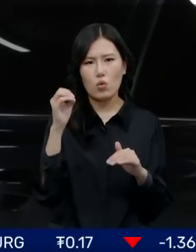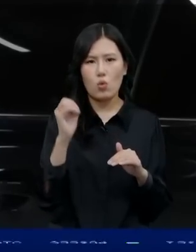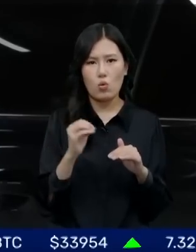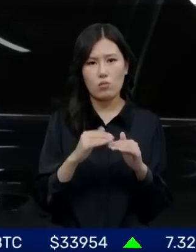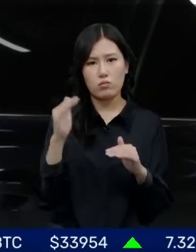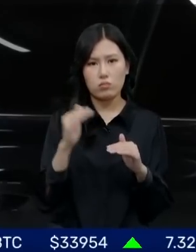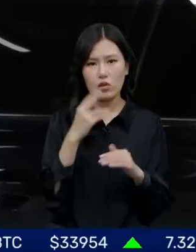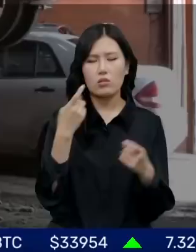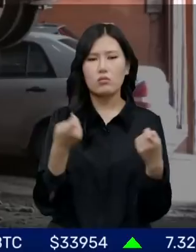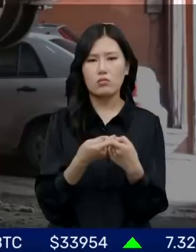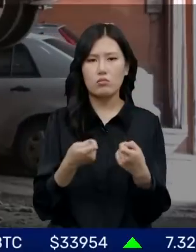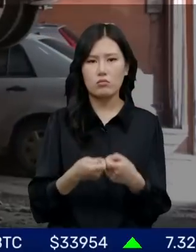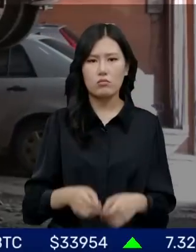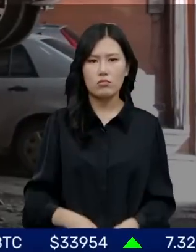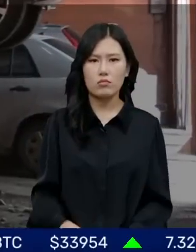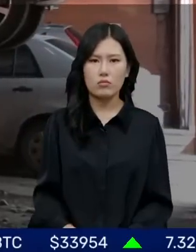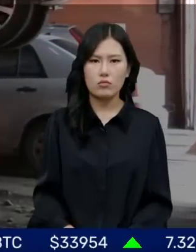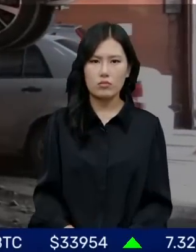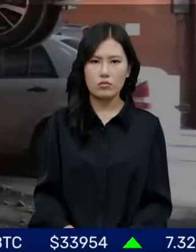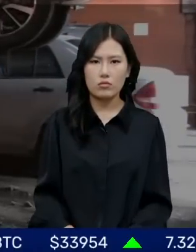ирэх гэдэг бол болно л гэсэн.